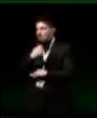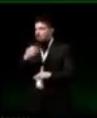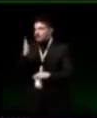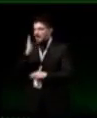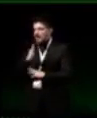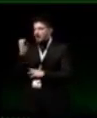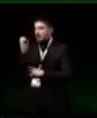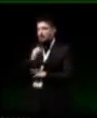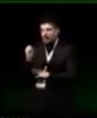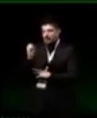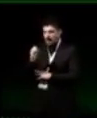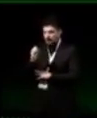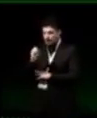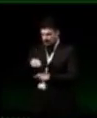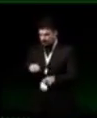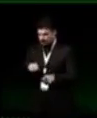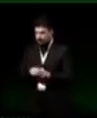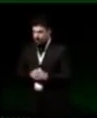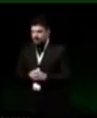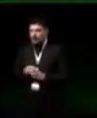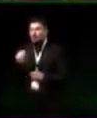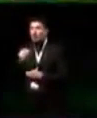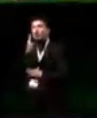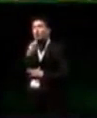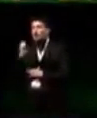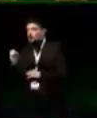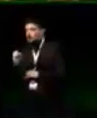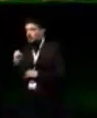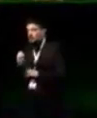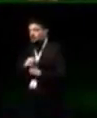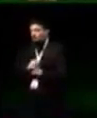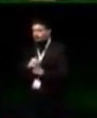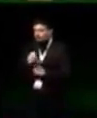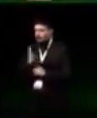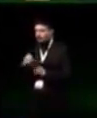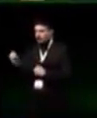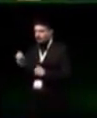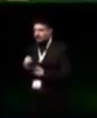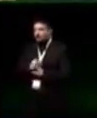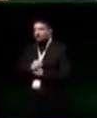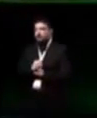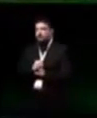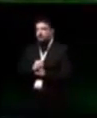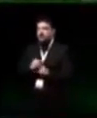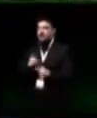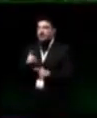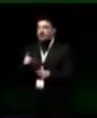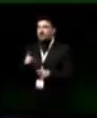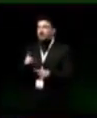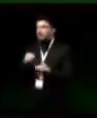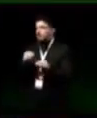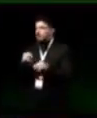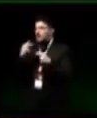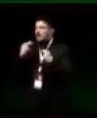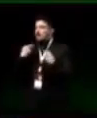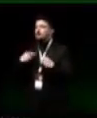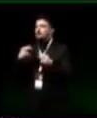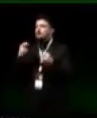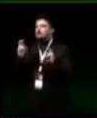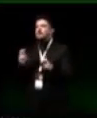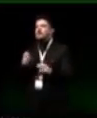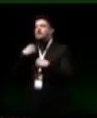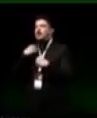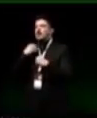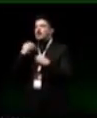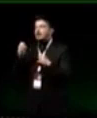Quando Barack Obama ci ha ricevuto, eravamo insieme a Paolo nella prima visita ufficiale, era